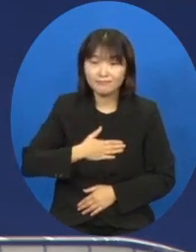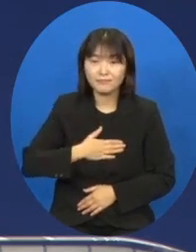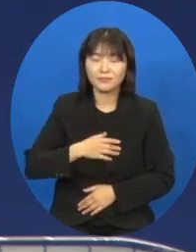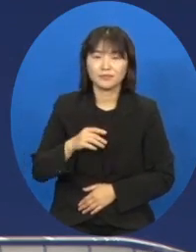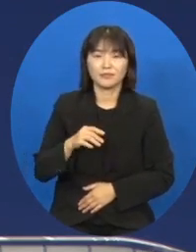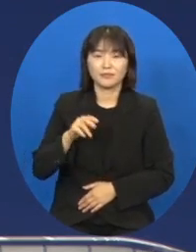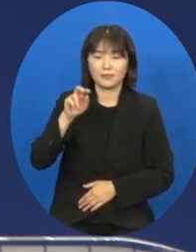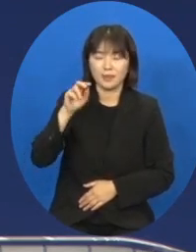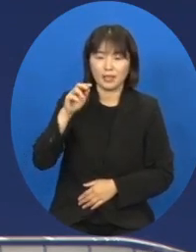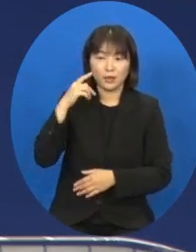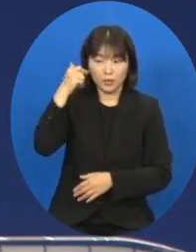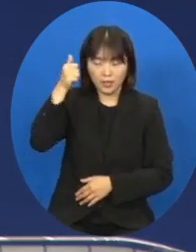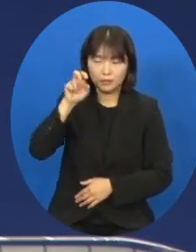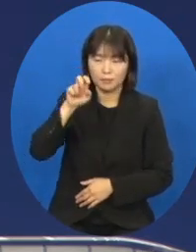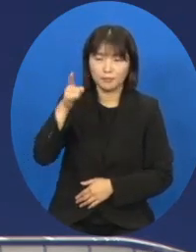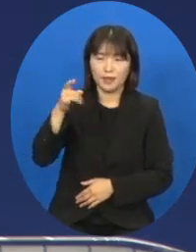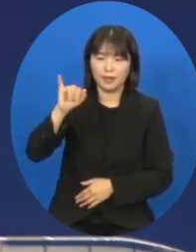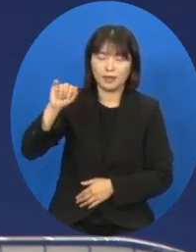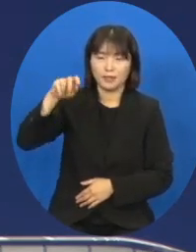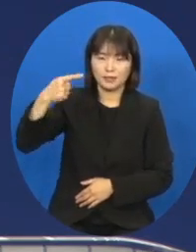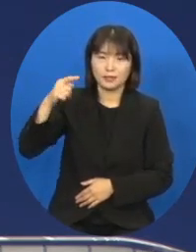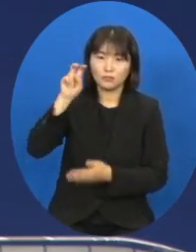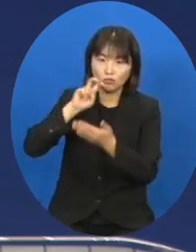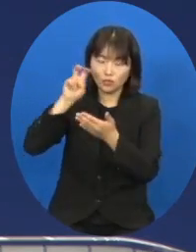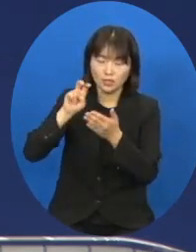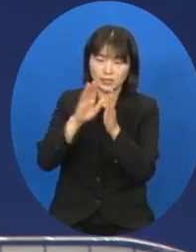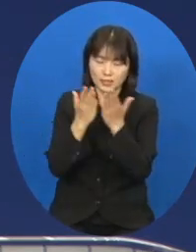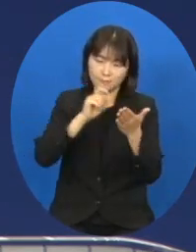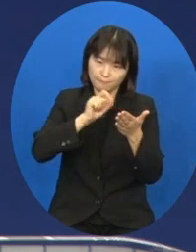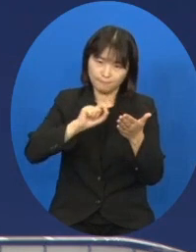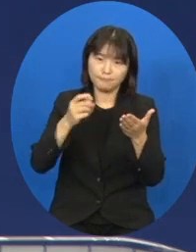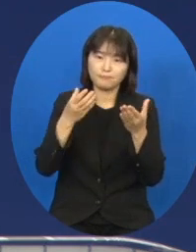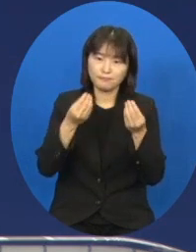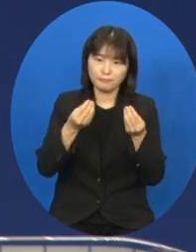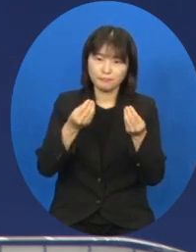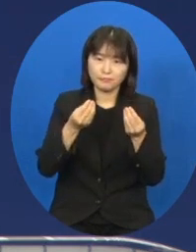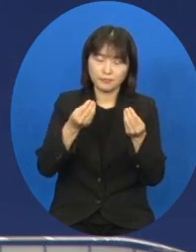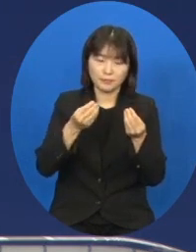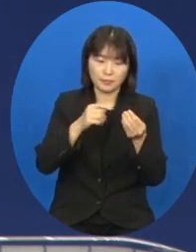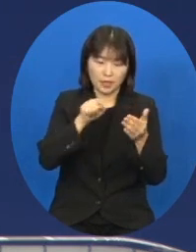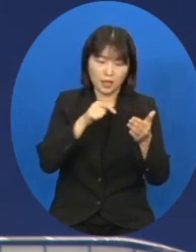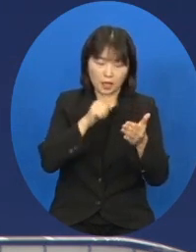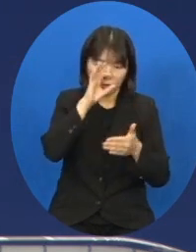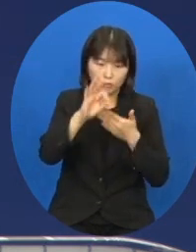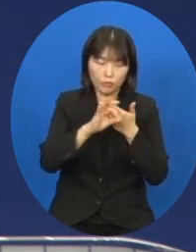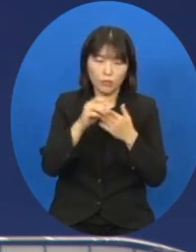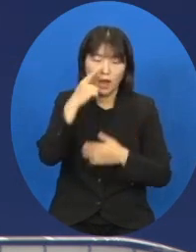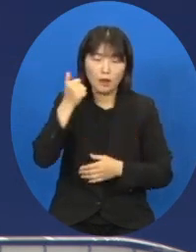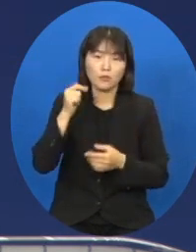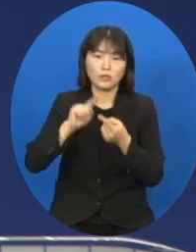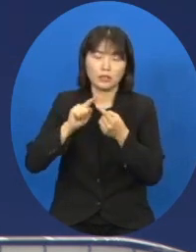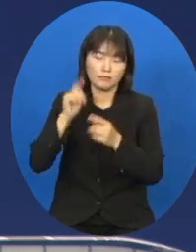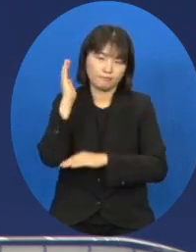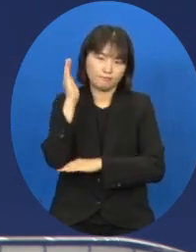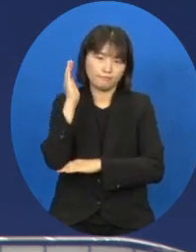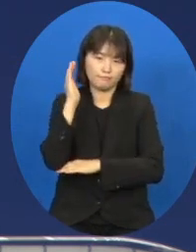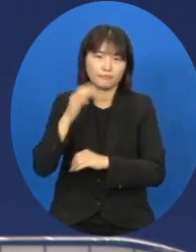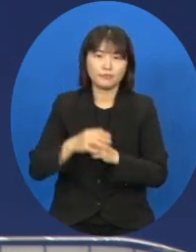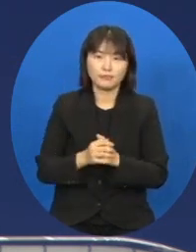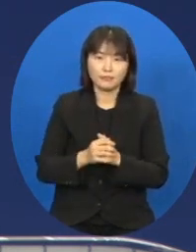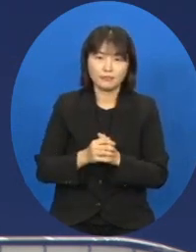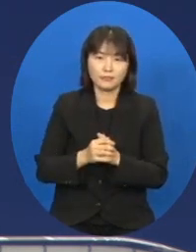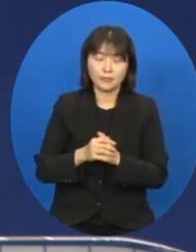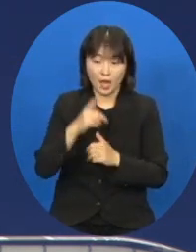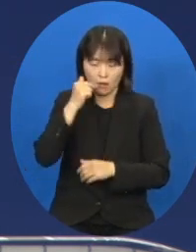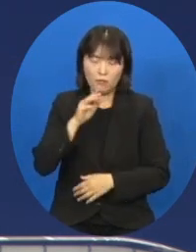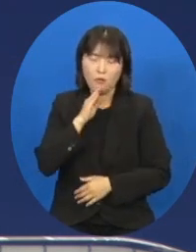Make Music이라고 하는 책을 쓰셨는데 그책 속에 아버지 이야기를 하셨어요. 그 하영록 목사님의 부친이 참 훌륭하신